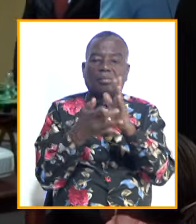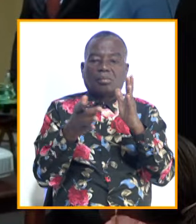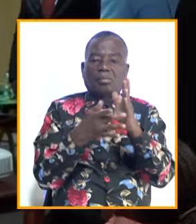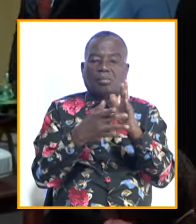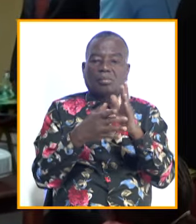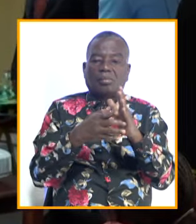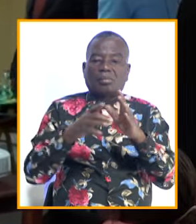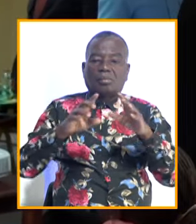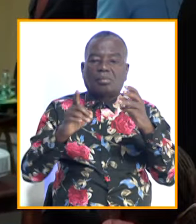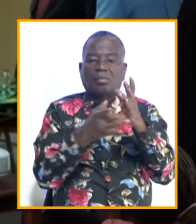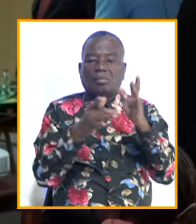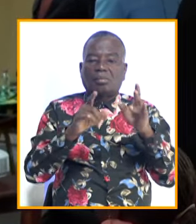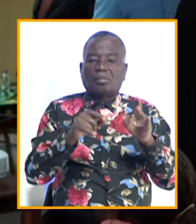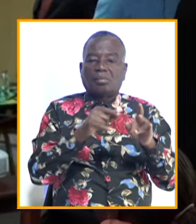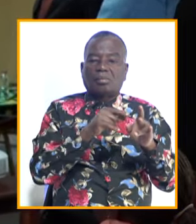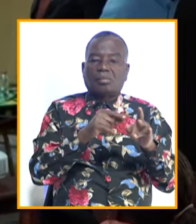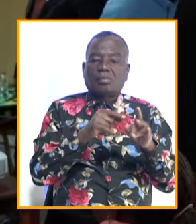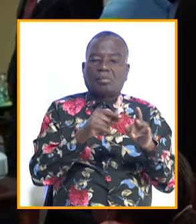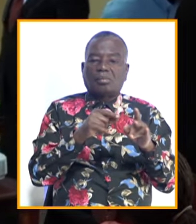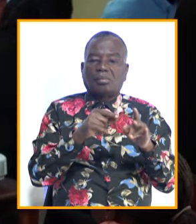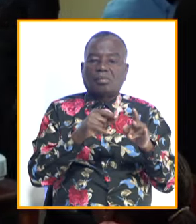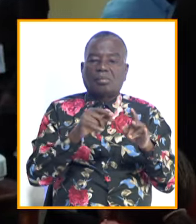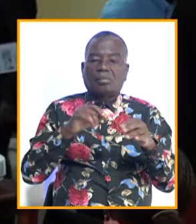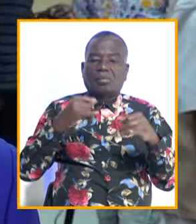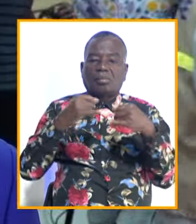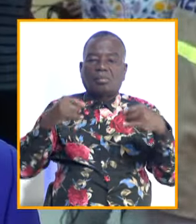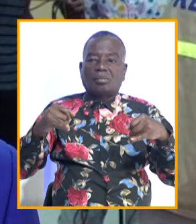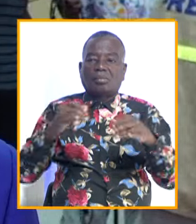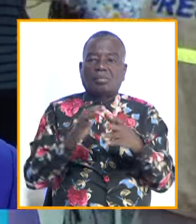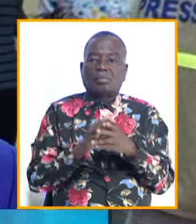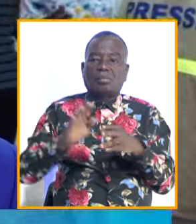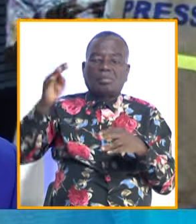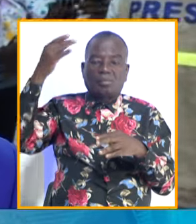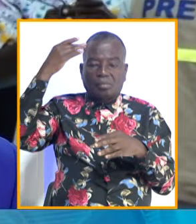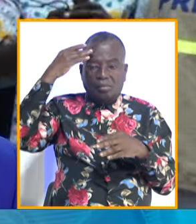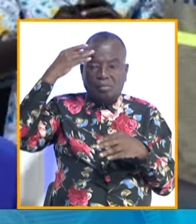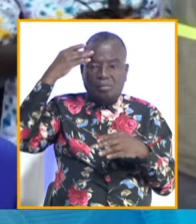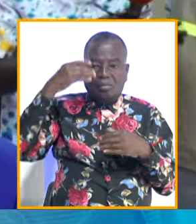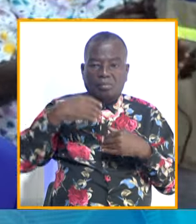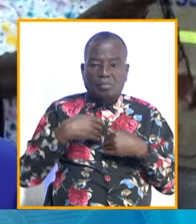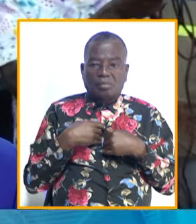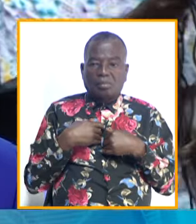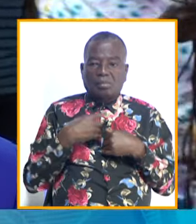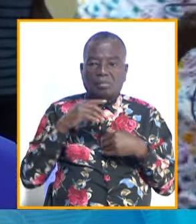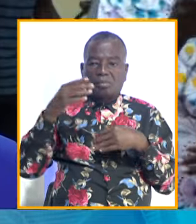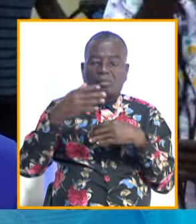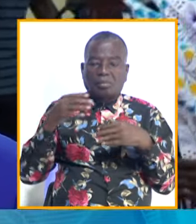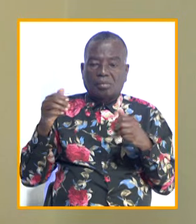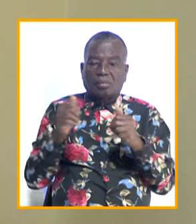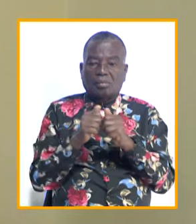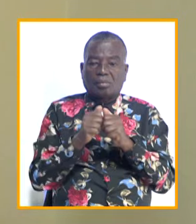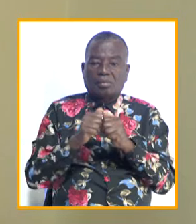technique, technologique et on peut dire aussi à terme industriel. Le ministère de la Culture sera aux côtés du salon